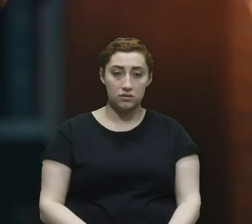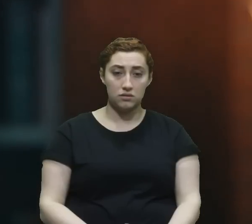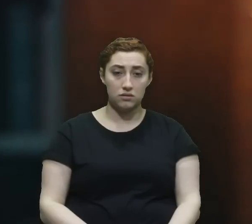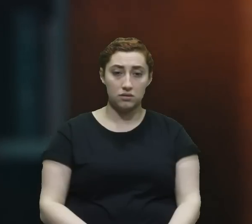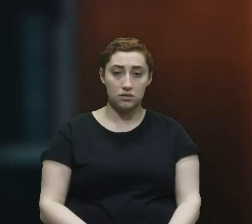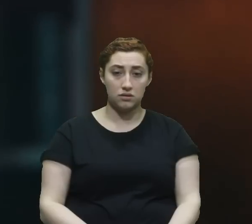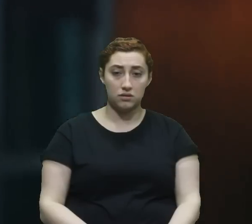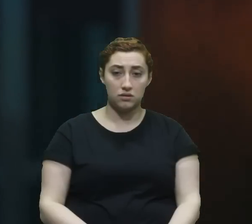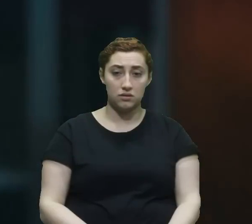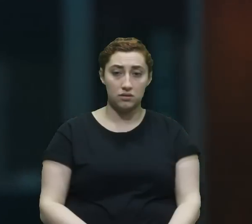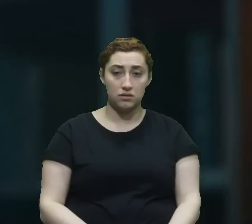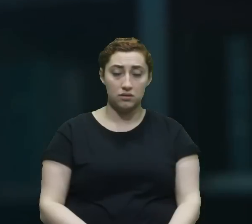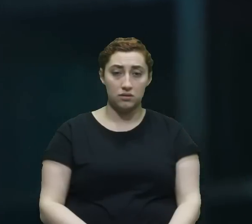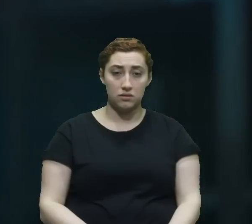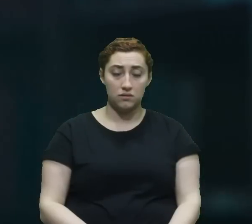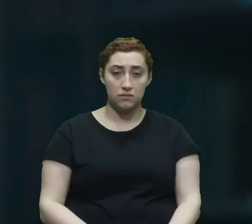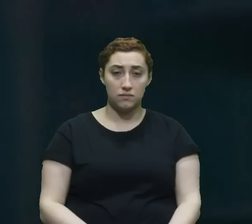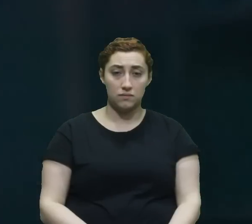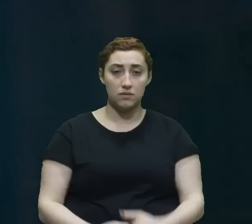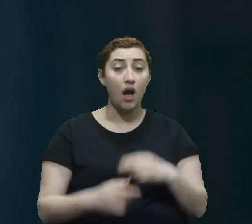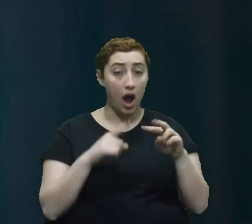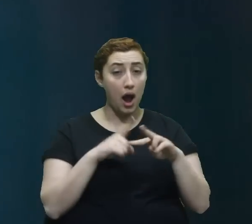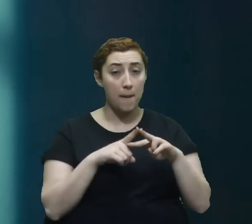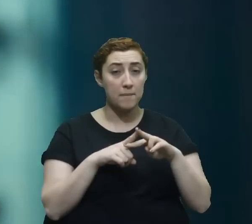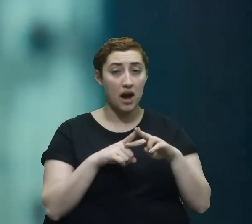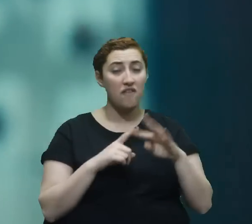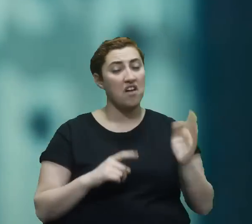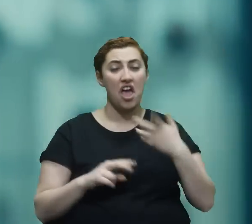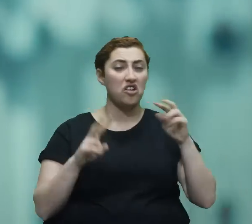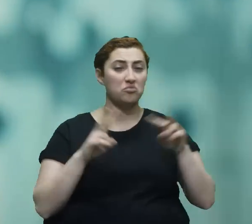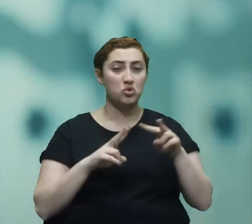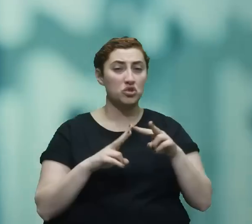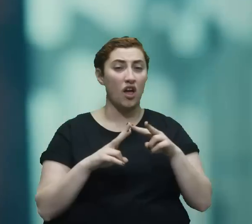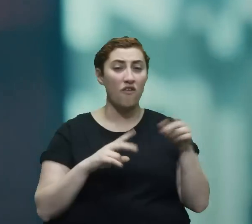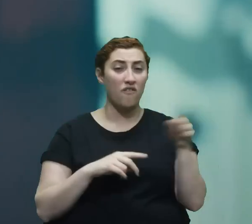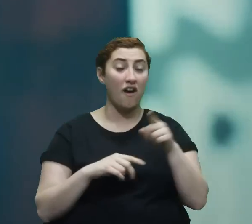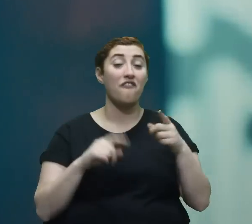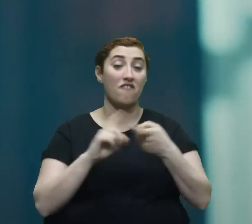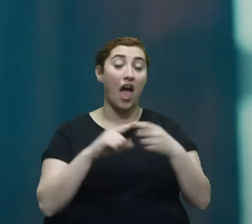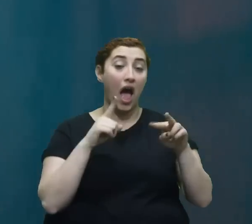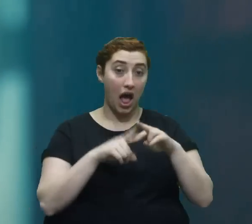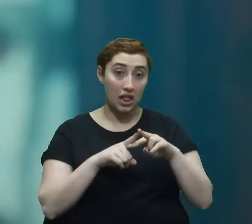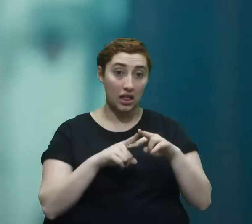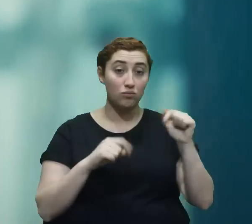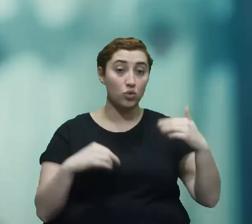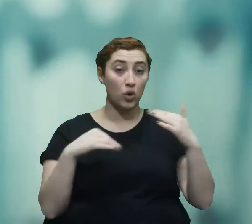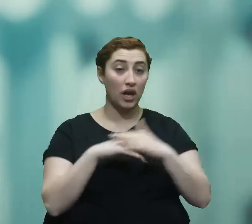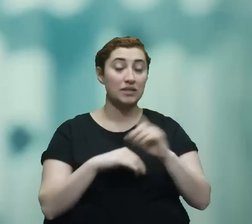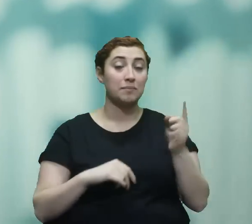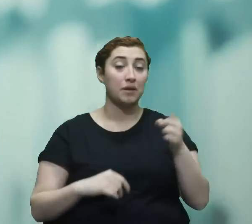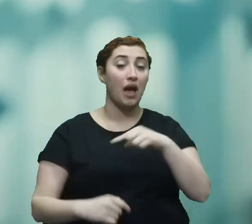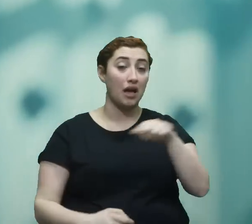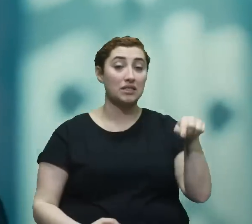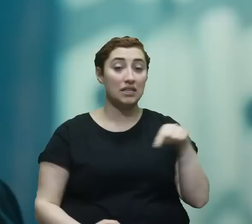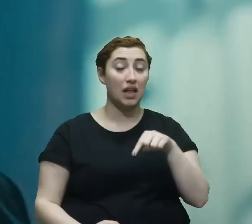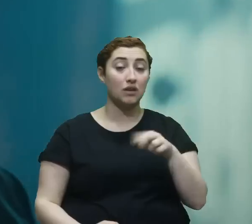Yüce Efendi odasında ayakta. Akbar ya da Mustafa ile Ali. Bu gece